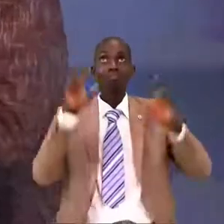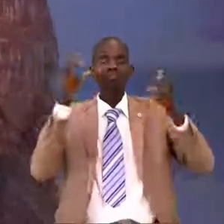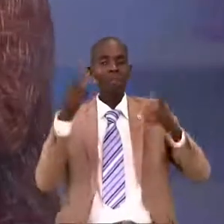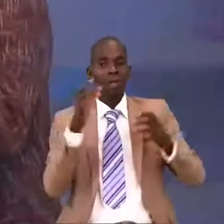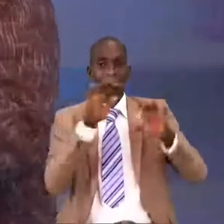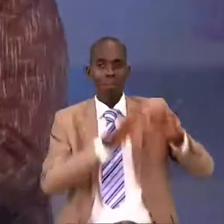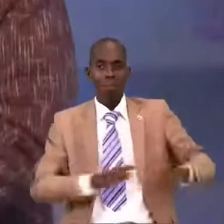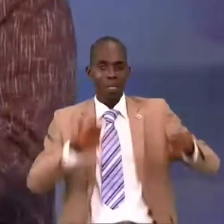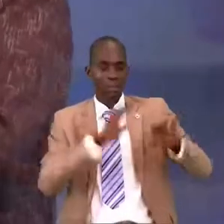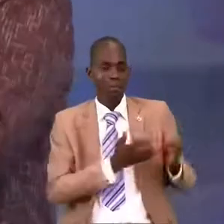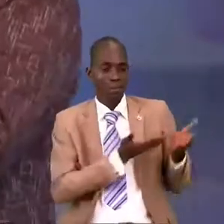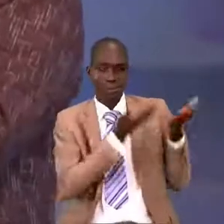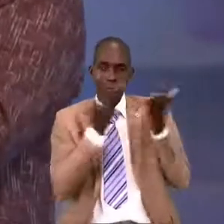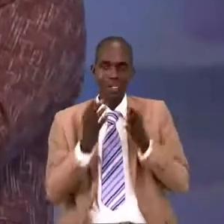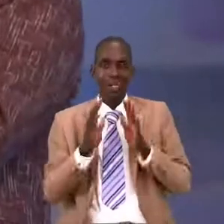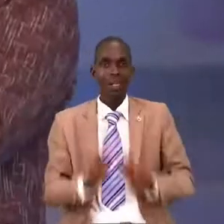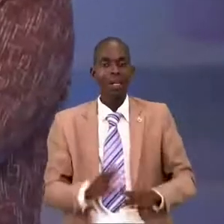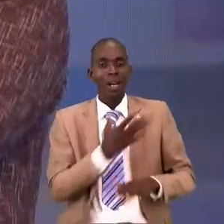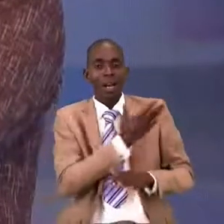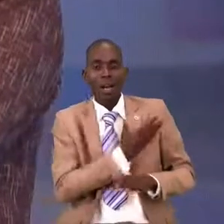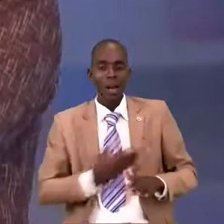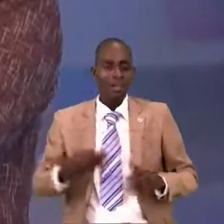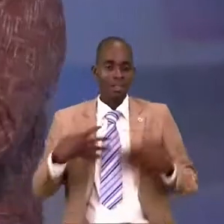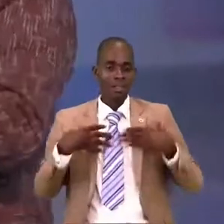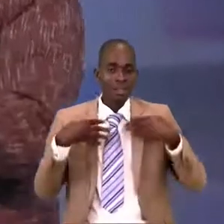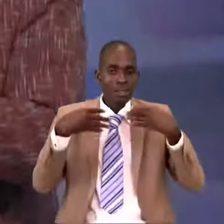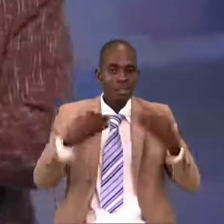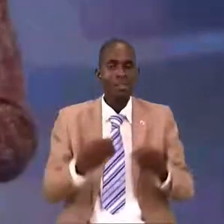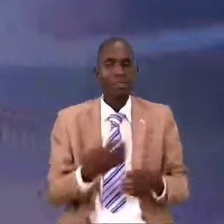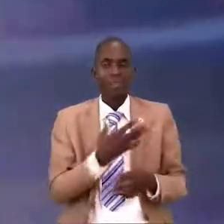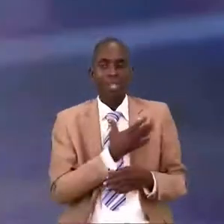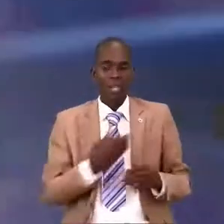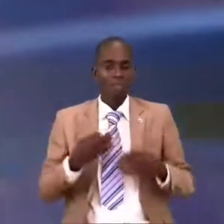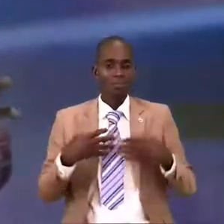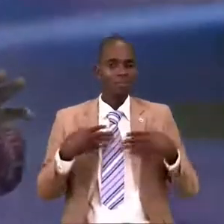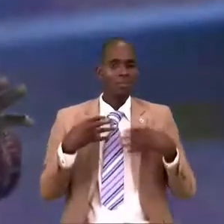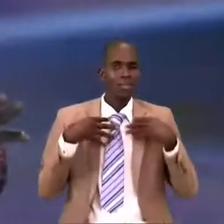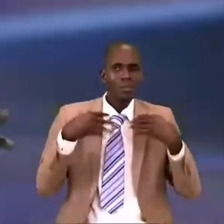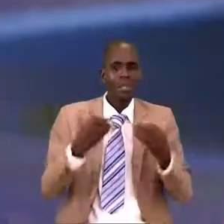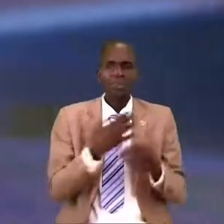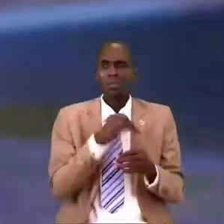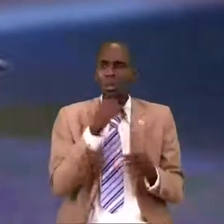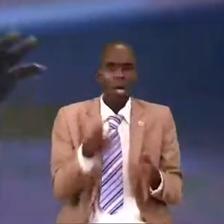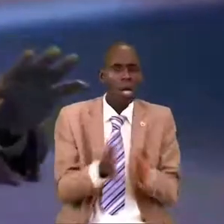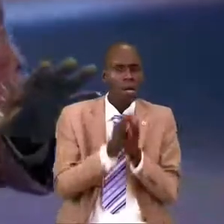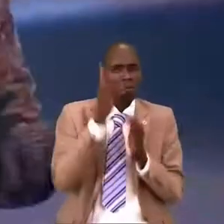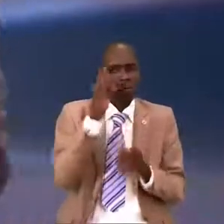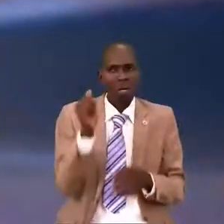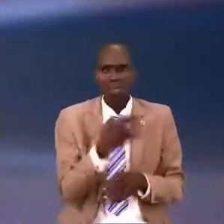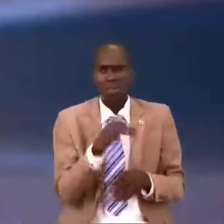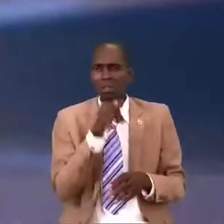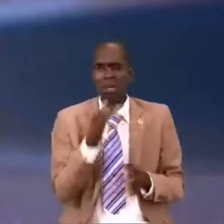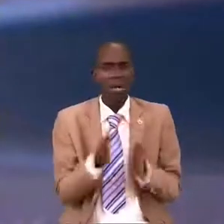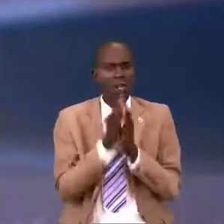maladies. Et il ne demande pas de paiement, il ne demande rien en retour. Tout est par miséricorde et non pas le mérite. Et